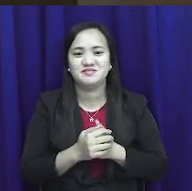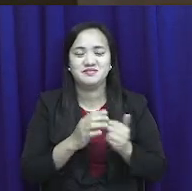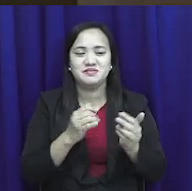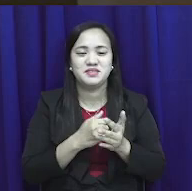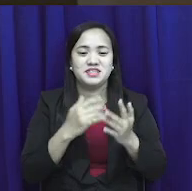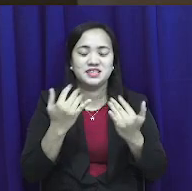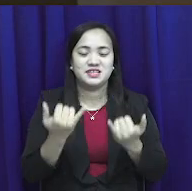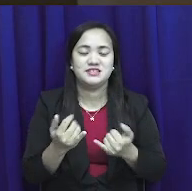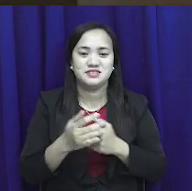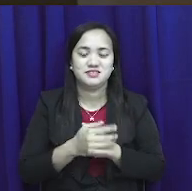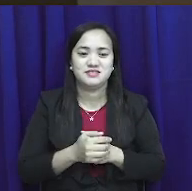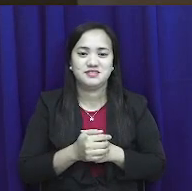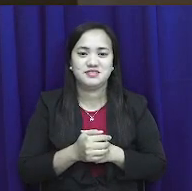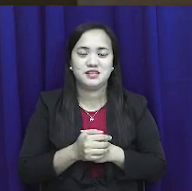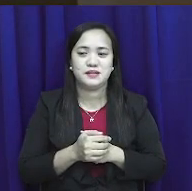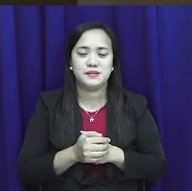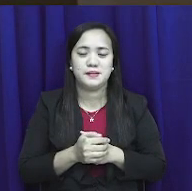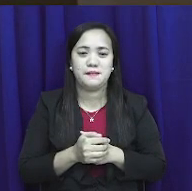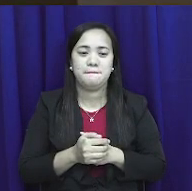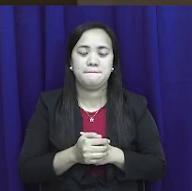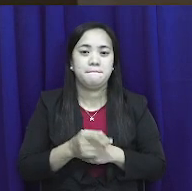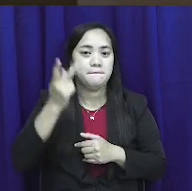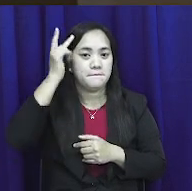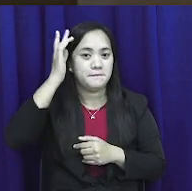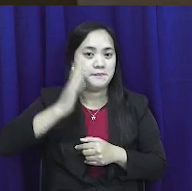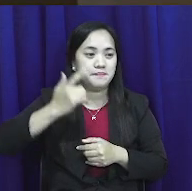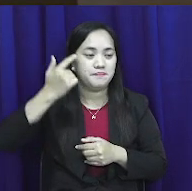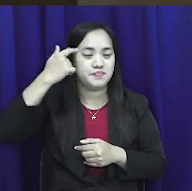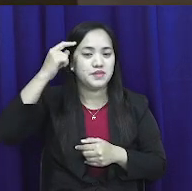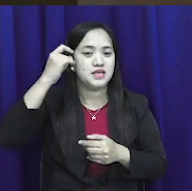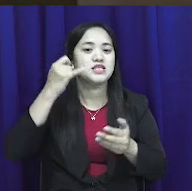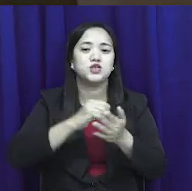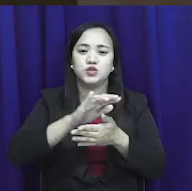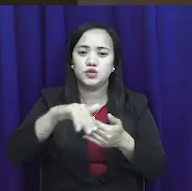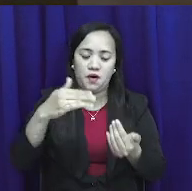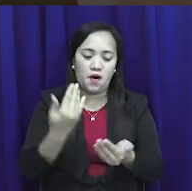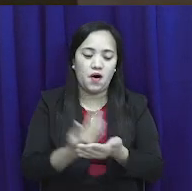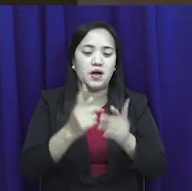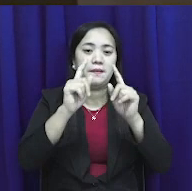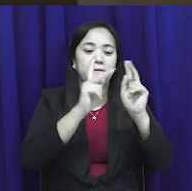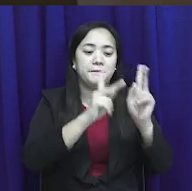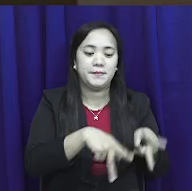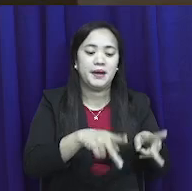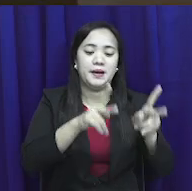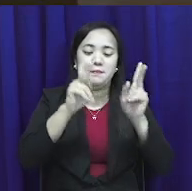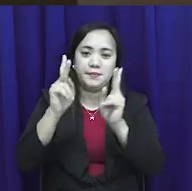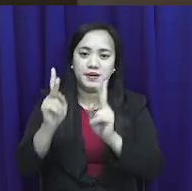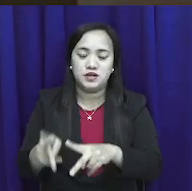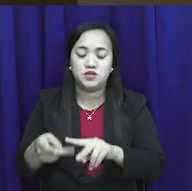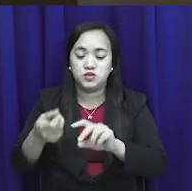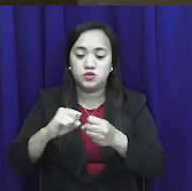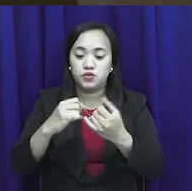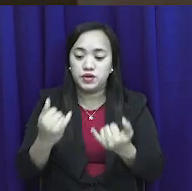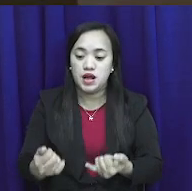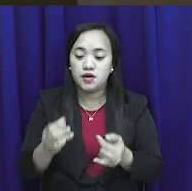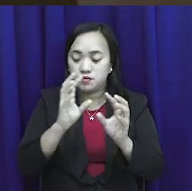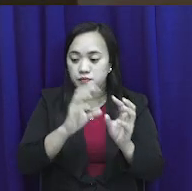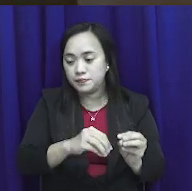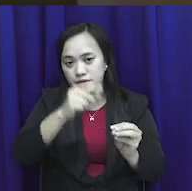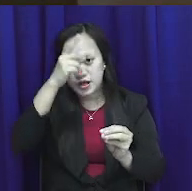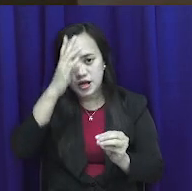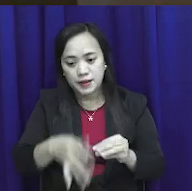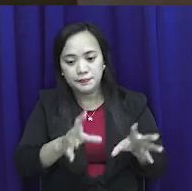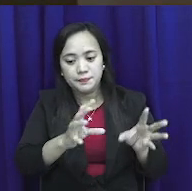ib sabihin ibig k sabihin Sabi nga ni Pastor preparation niyo yan so ib sabihin pag niligay na kayo sa pagiging asawang